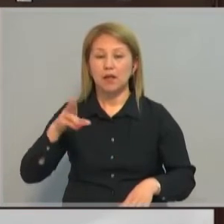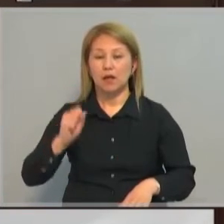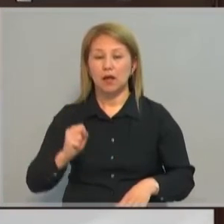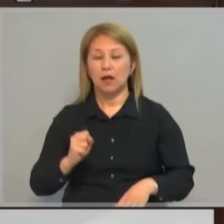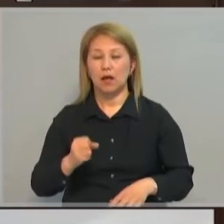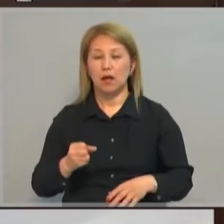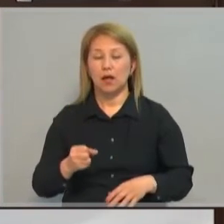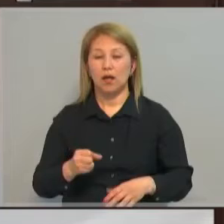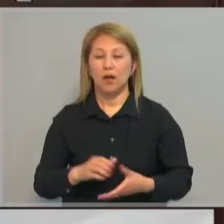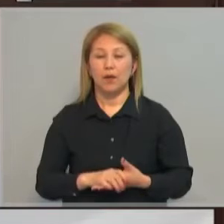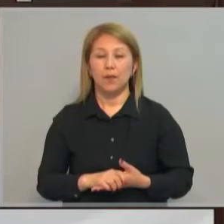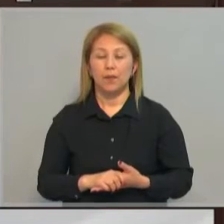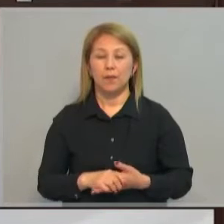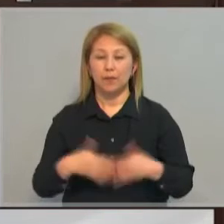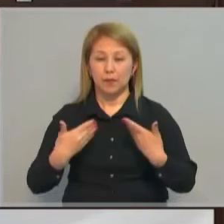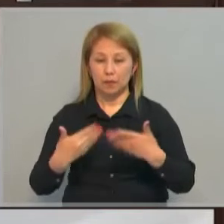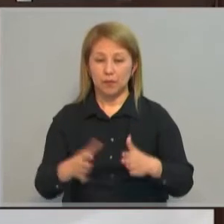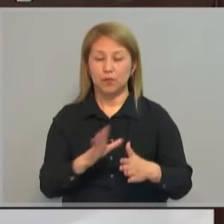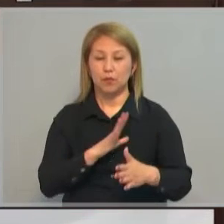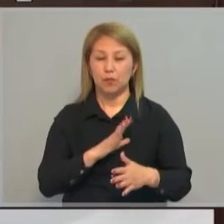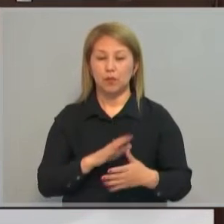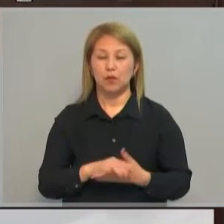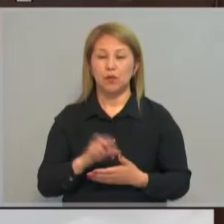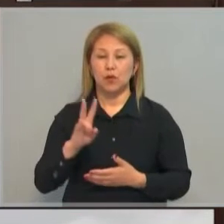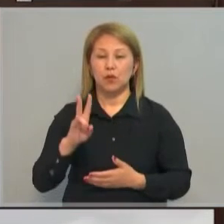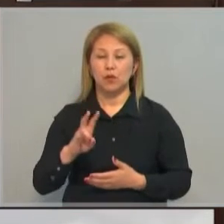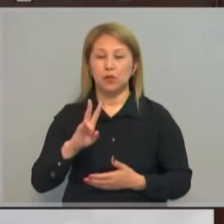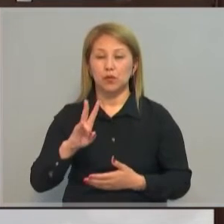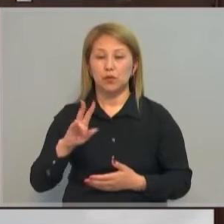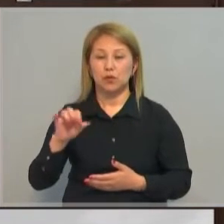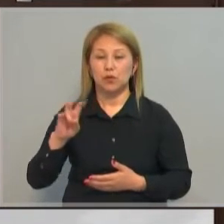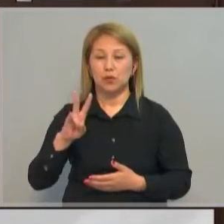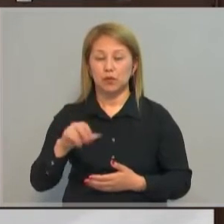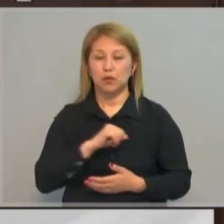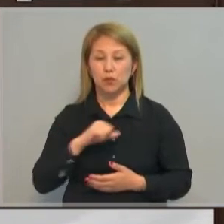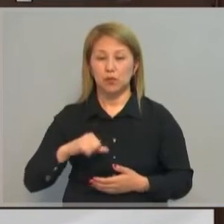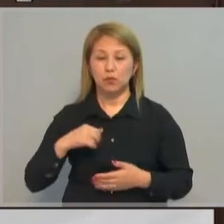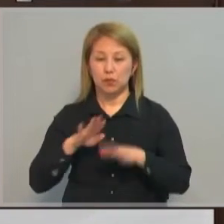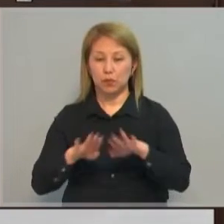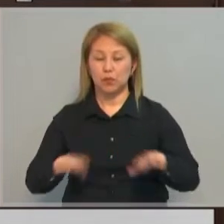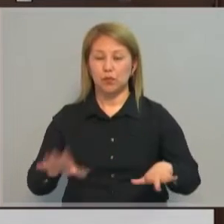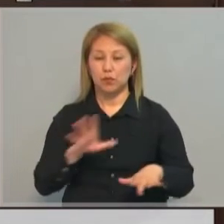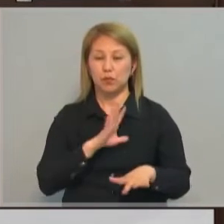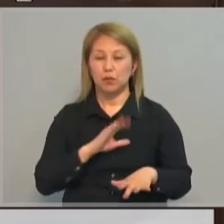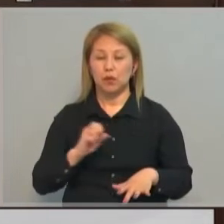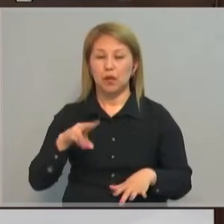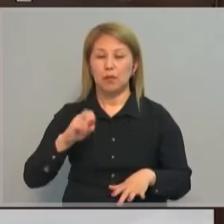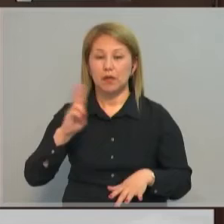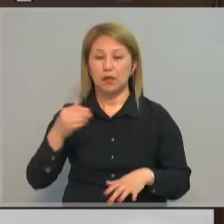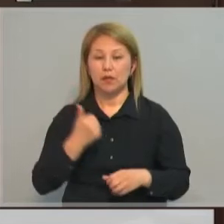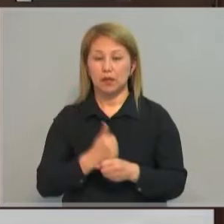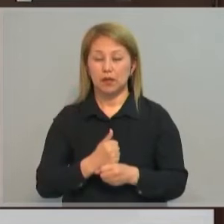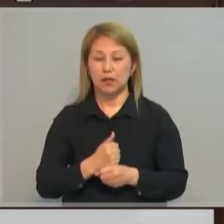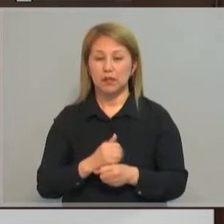осы түрік тілде бітірген. Мен Нұрғиса Нұрсұлтан деген өзімнің шәкірттерім қазір Америкада